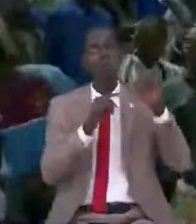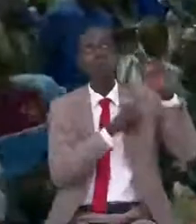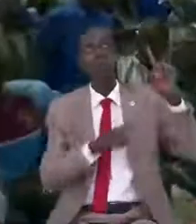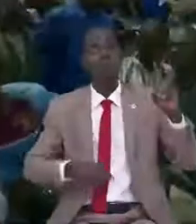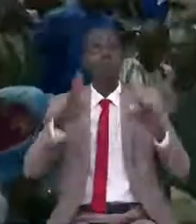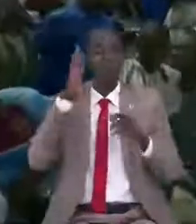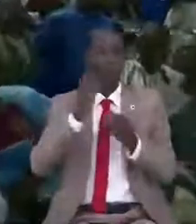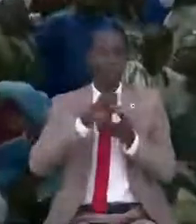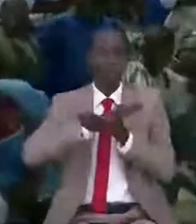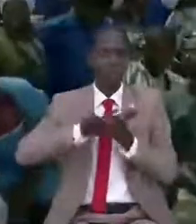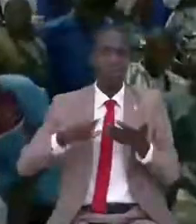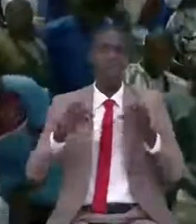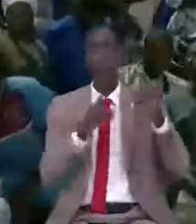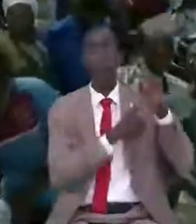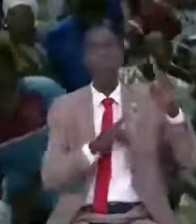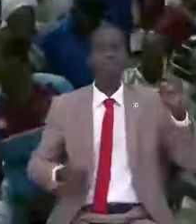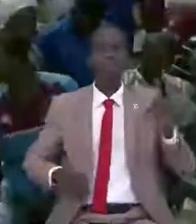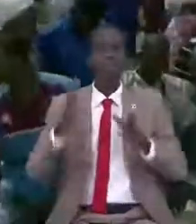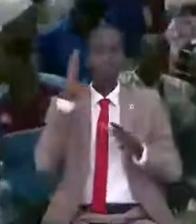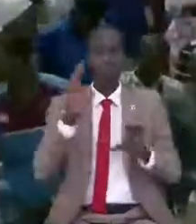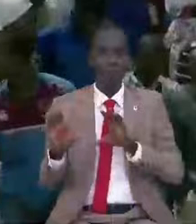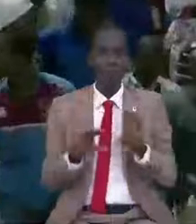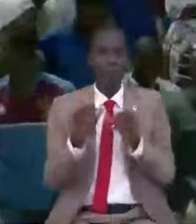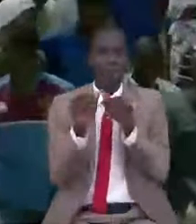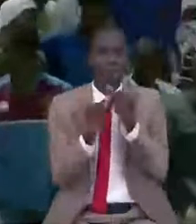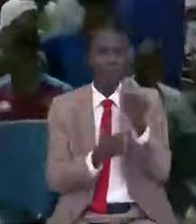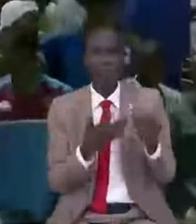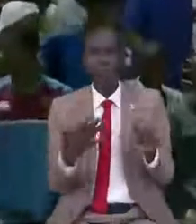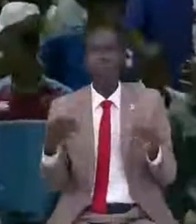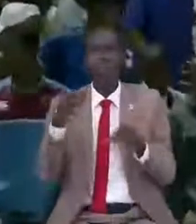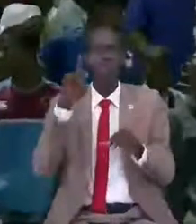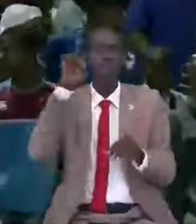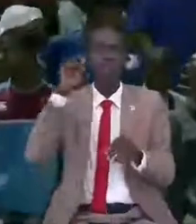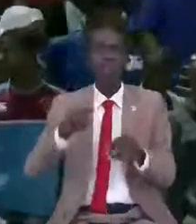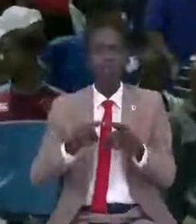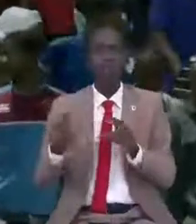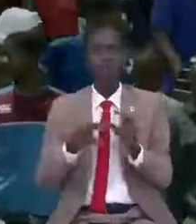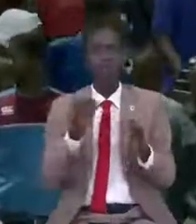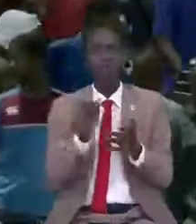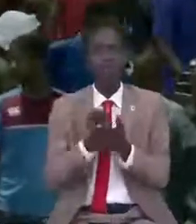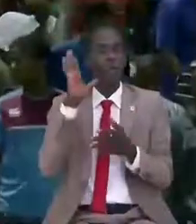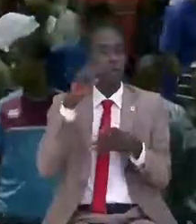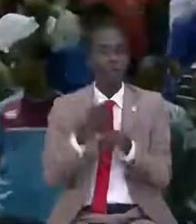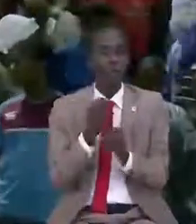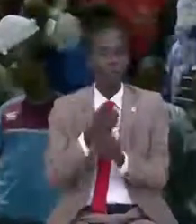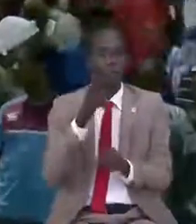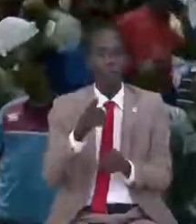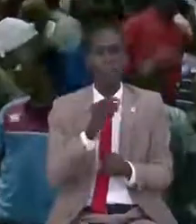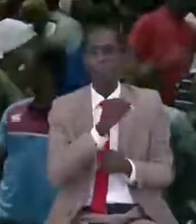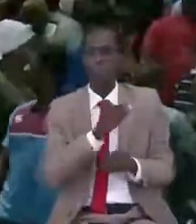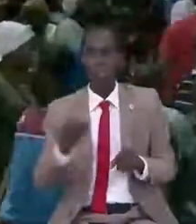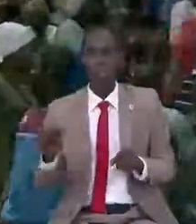le Seigneur va sanctifier, le Seigneur va faire tout ce qu'il doit faire pour